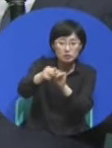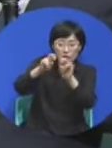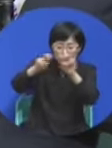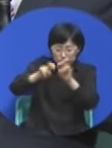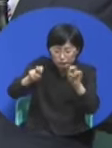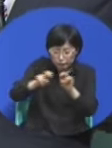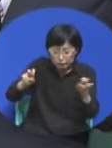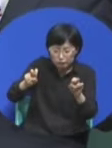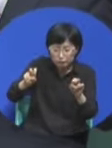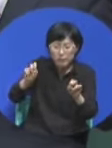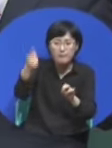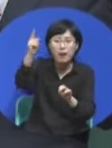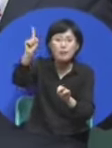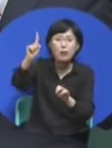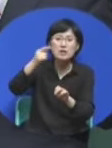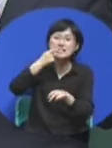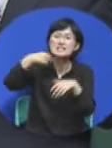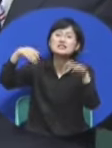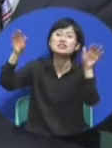일부였어요.